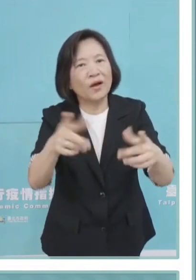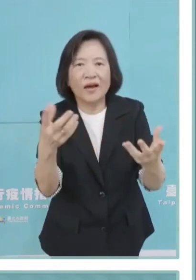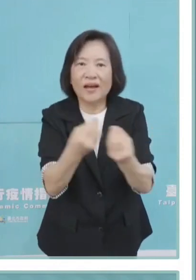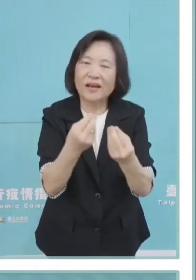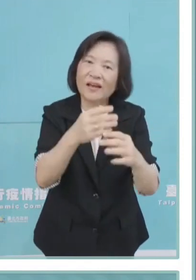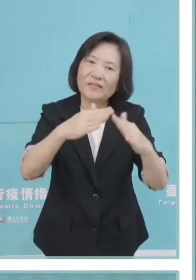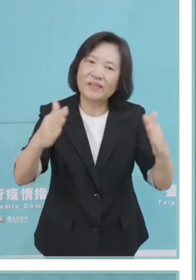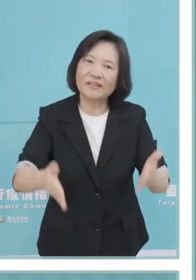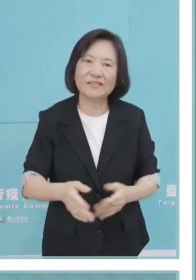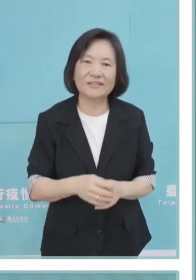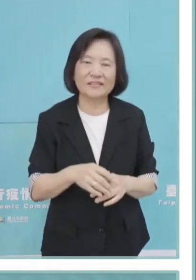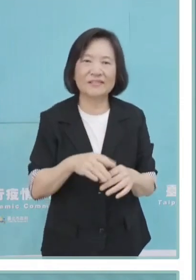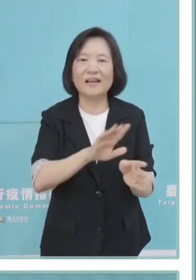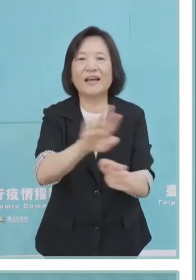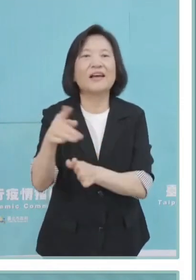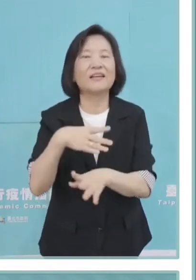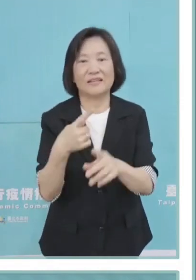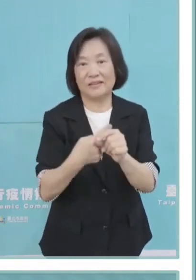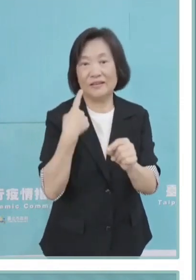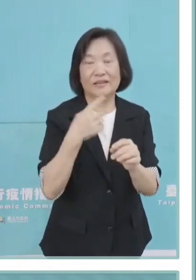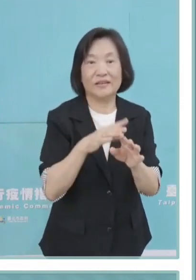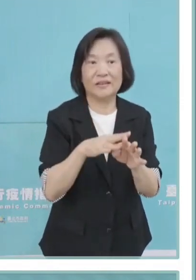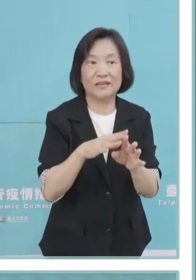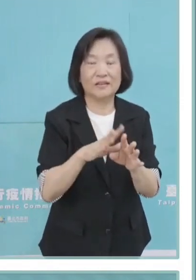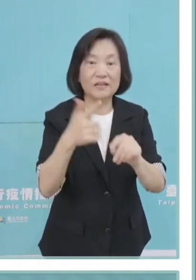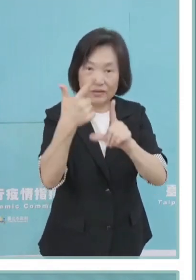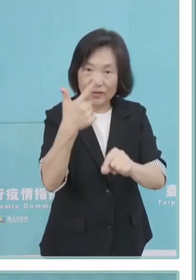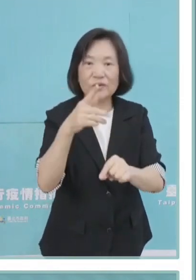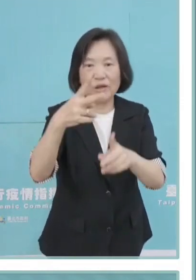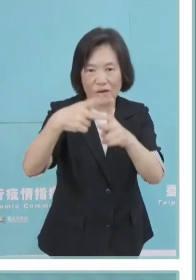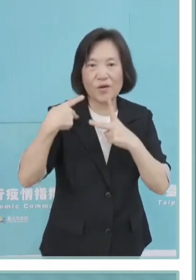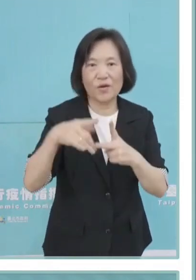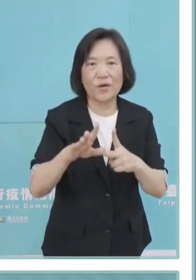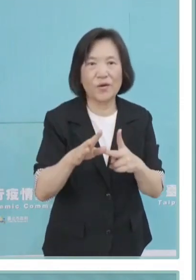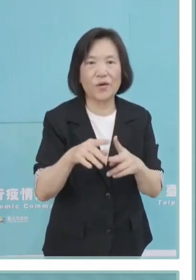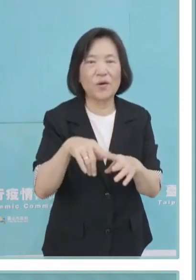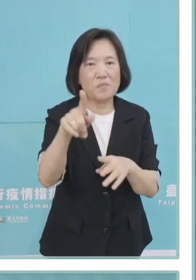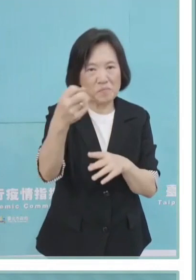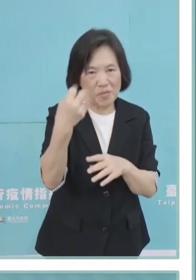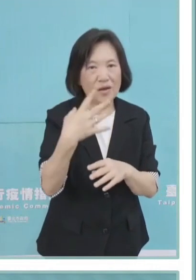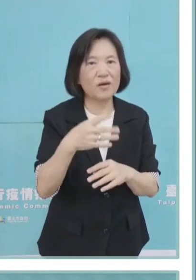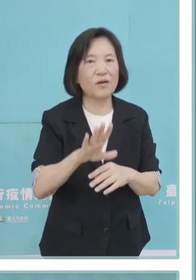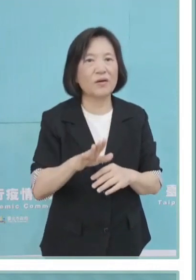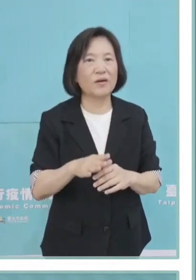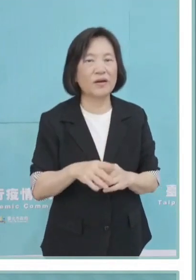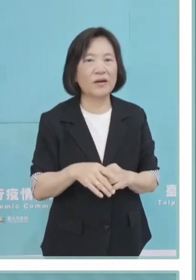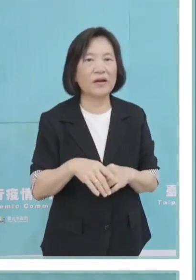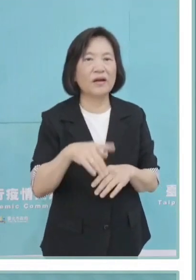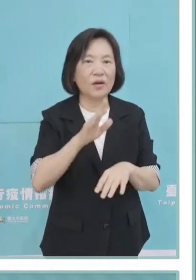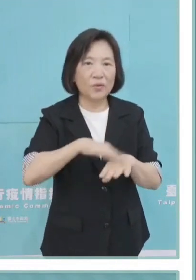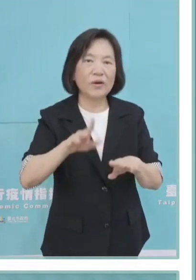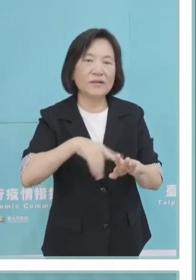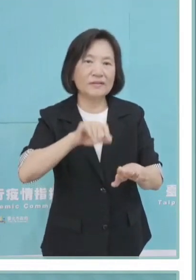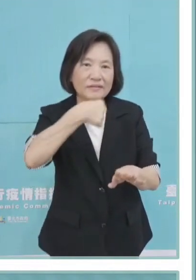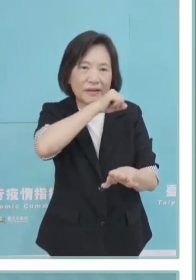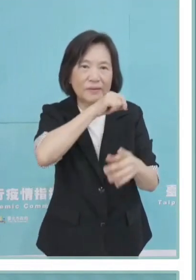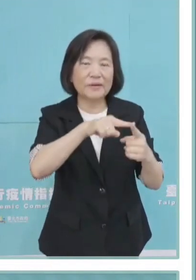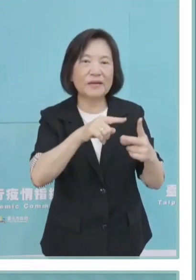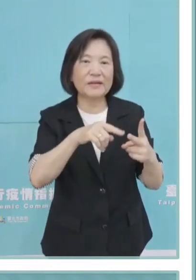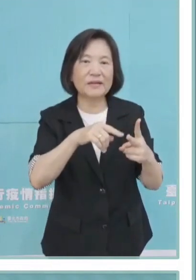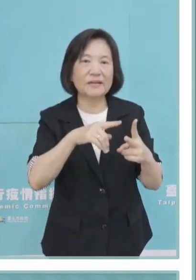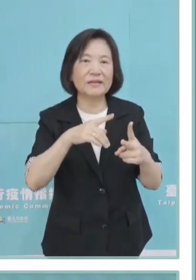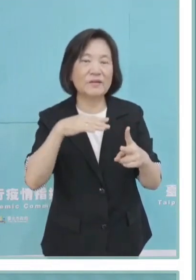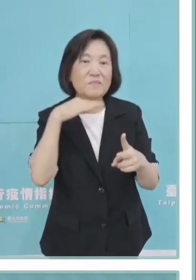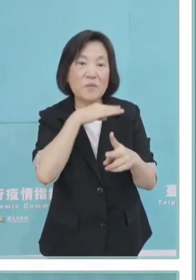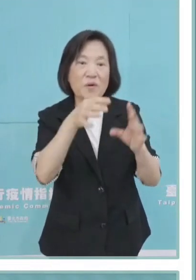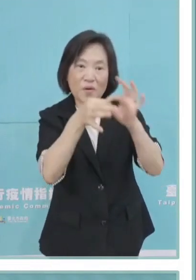他6月他有写信给我了，当时就说他会基于台湾跟捷克的